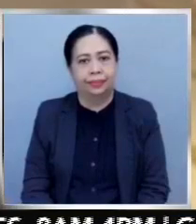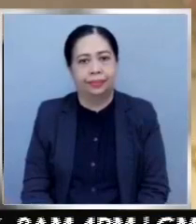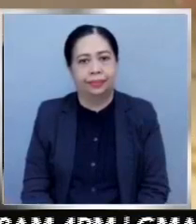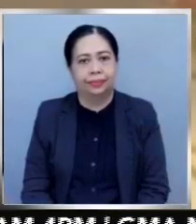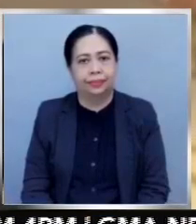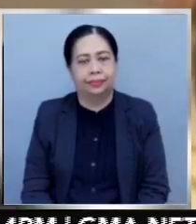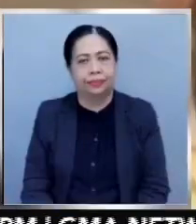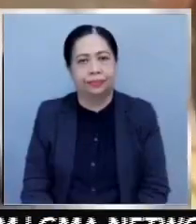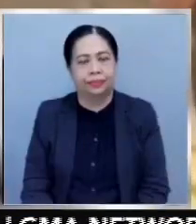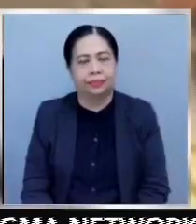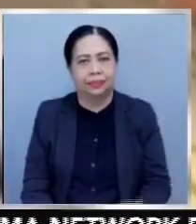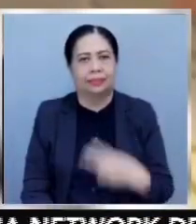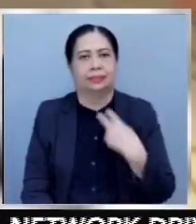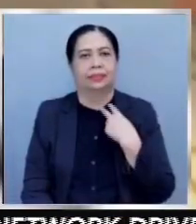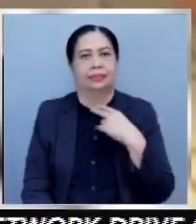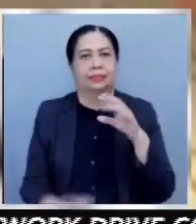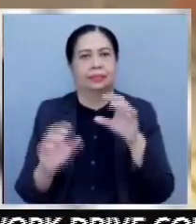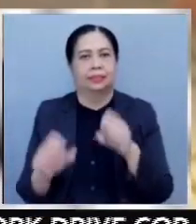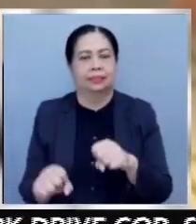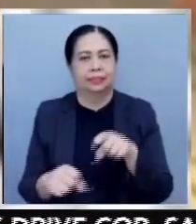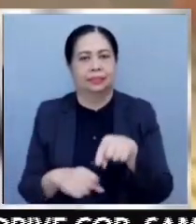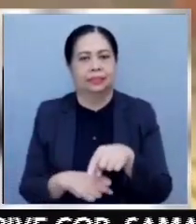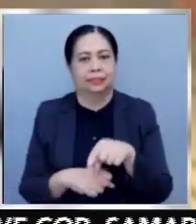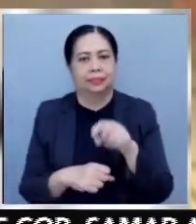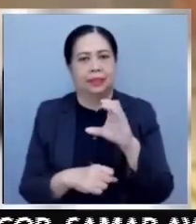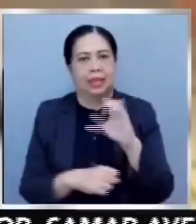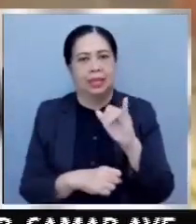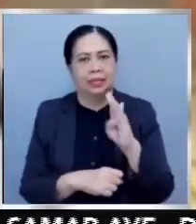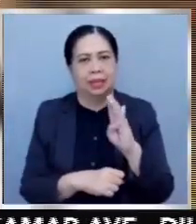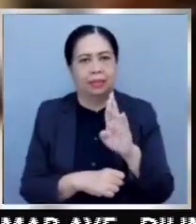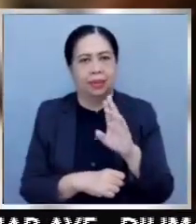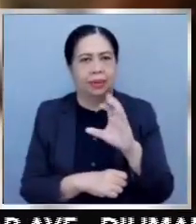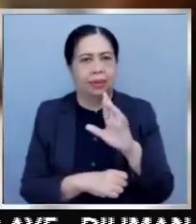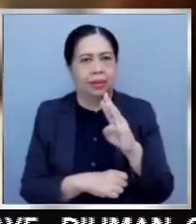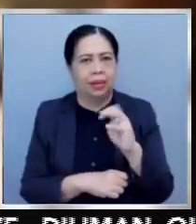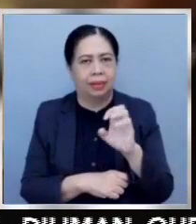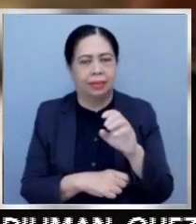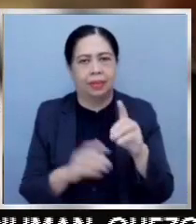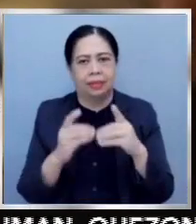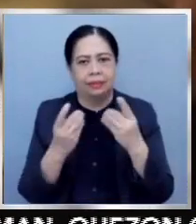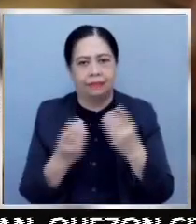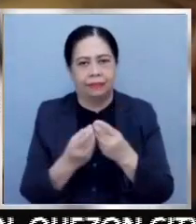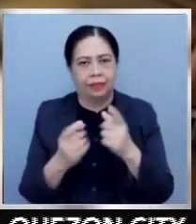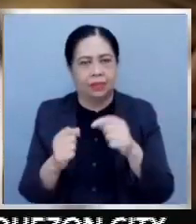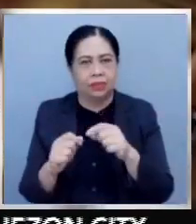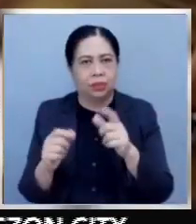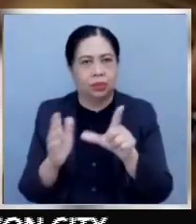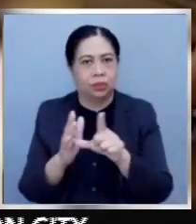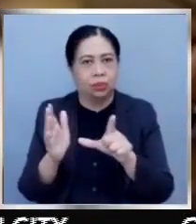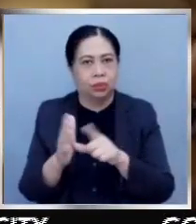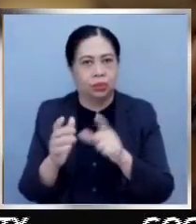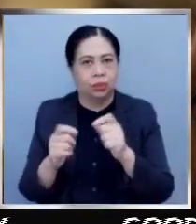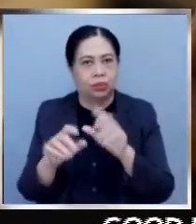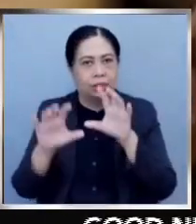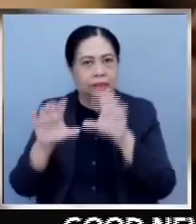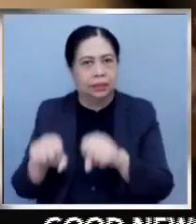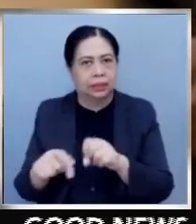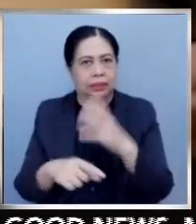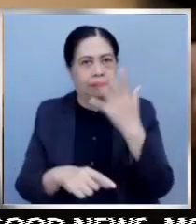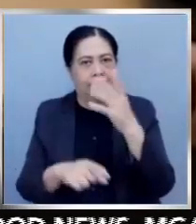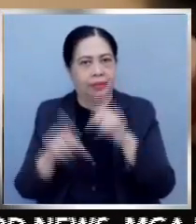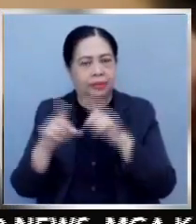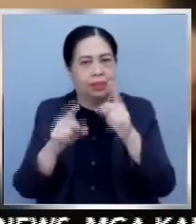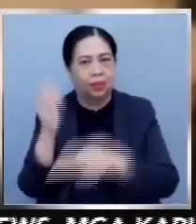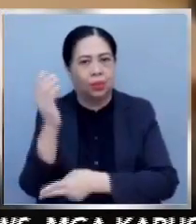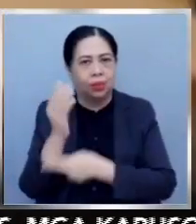Walang kawala sa NBI Cybercrime Division ang isang abogado at tatlong iba pa na inentrap sa isang 5-star hotel sa Paranaque. Sumbong ng